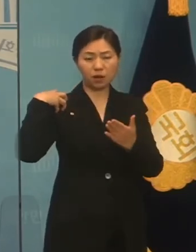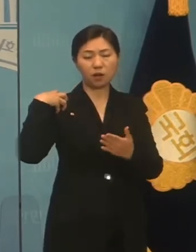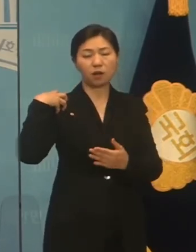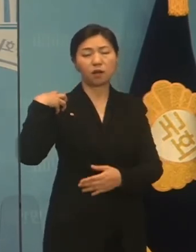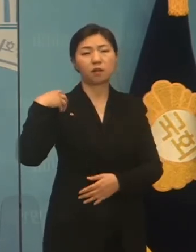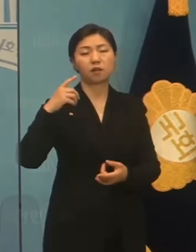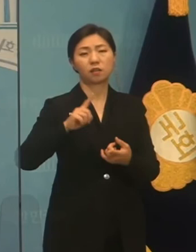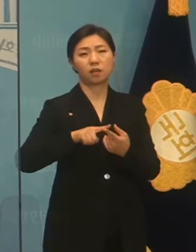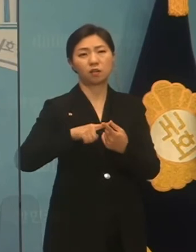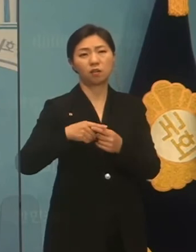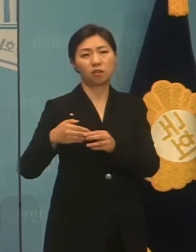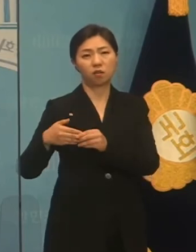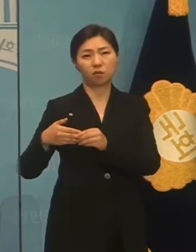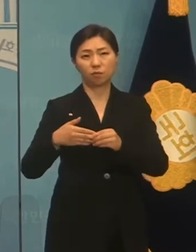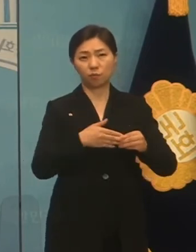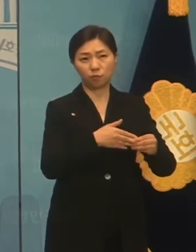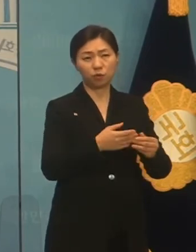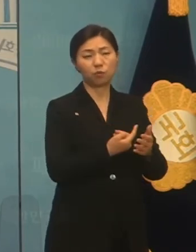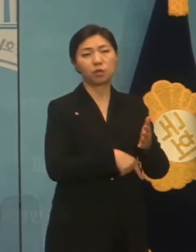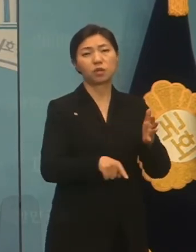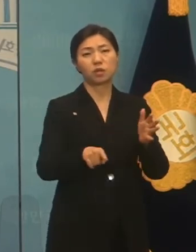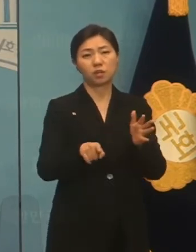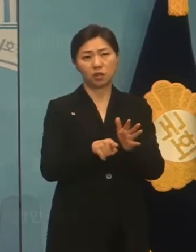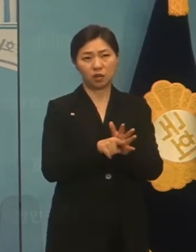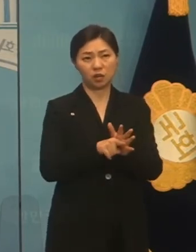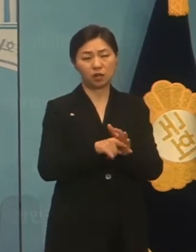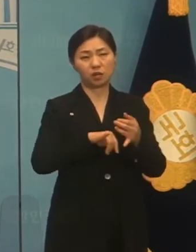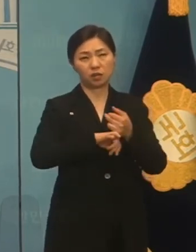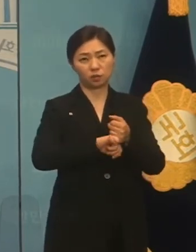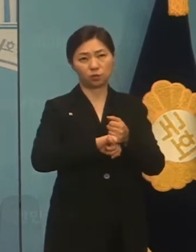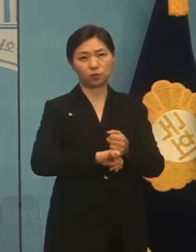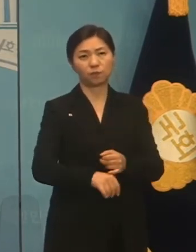선보여 나갈 수 있도록 반드시 만들어내겠습니다.